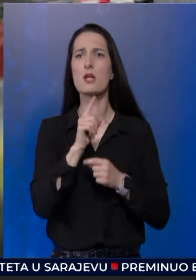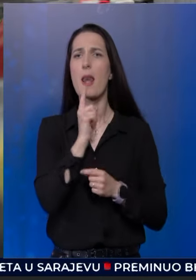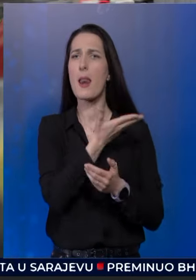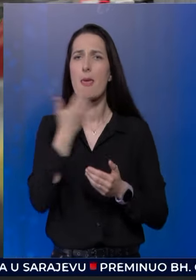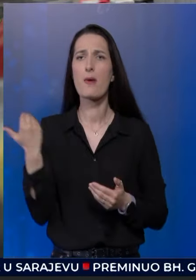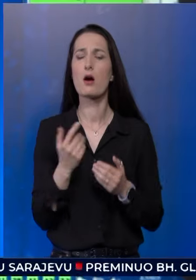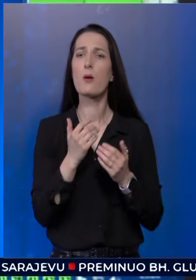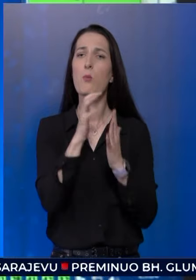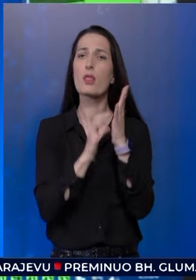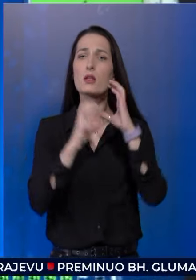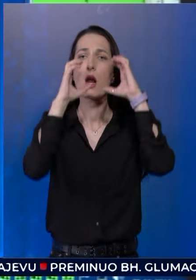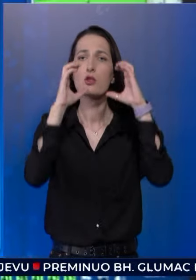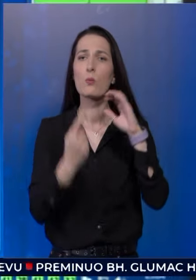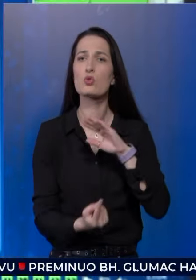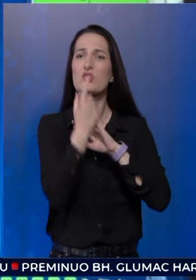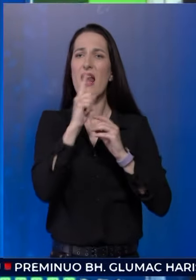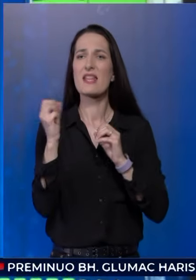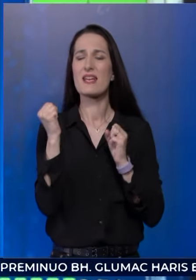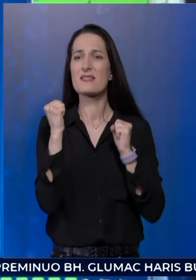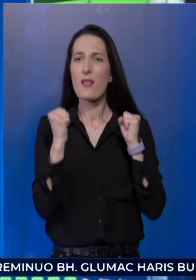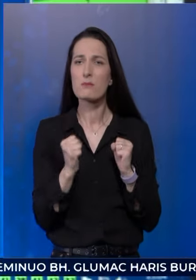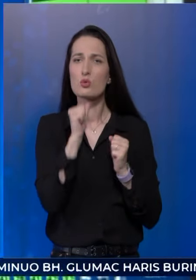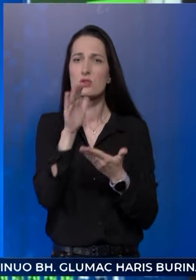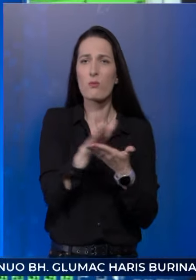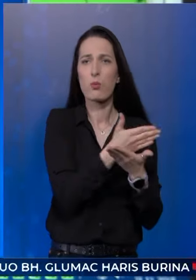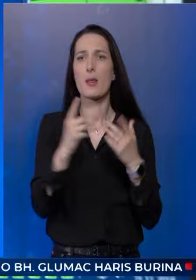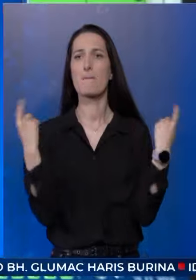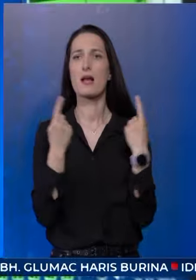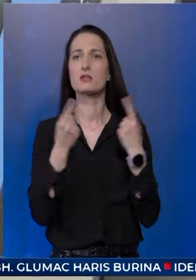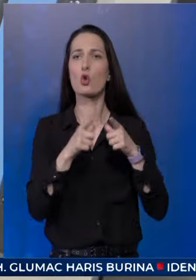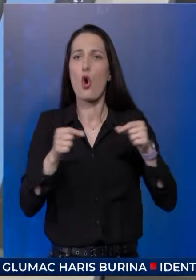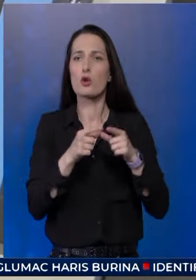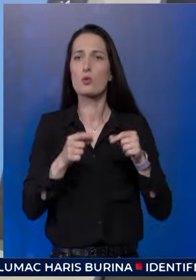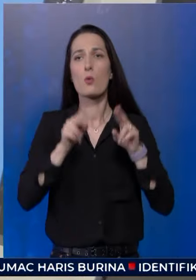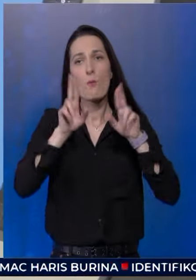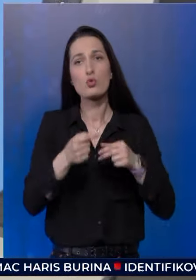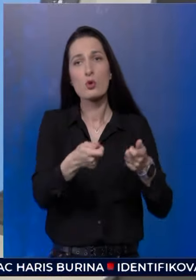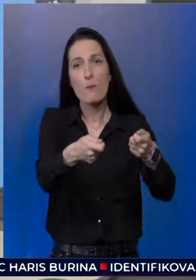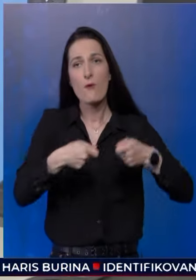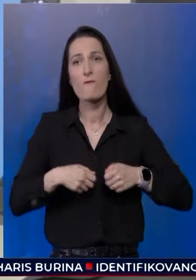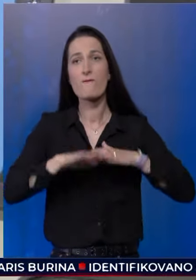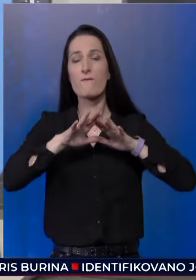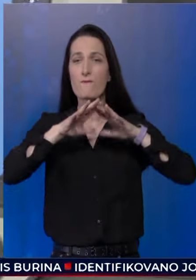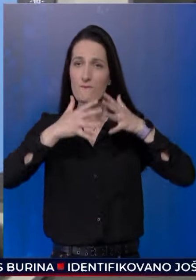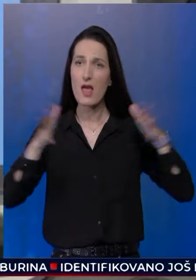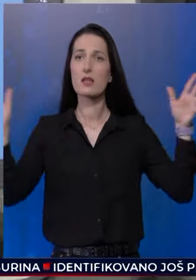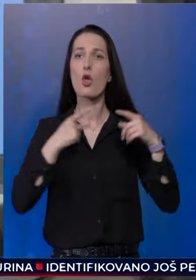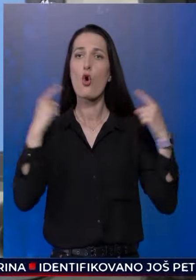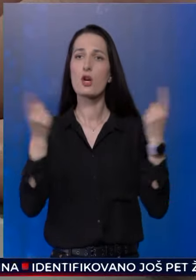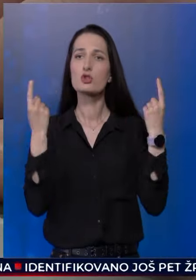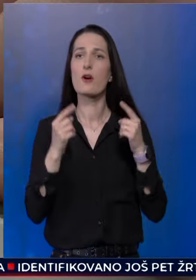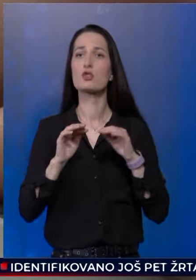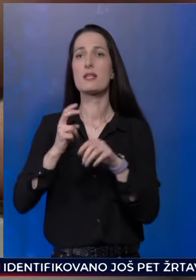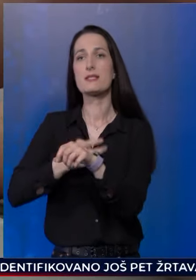podataka gledanosti prouzrokuje nestabilnost u podjeli marketinškog kolača i moguće povlačenje velikih oglašivača iz